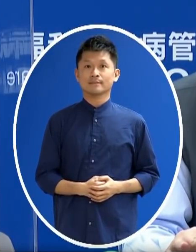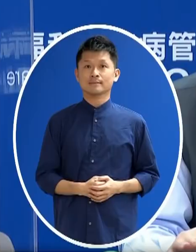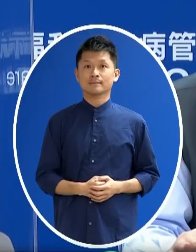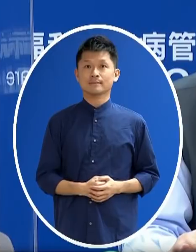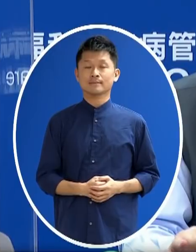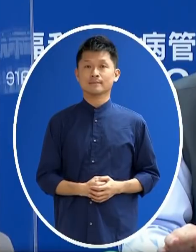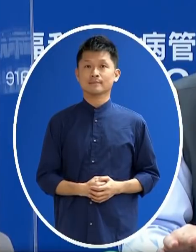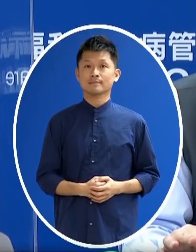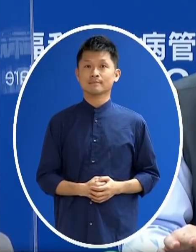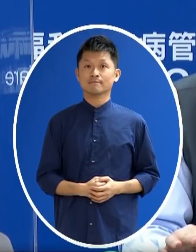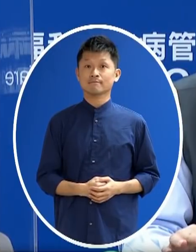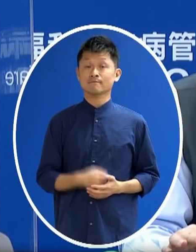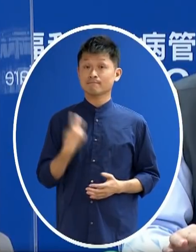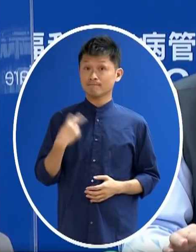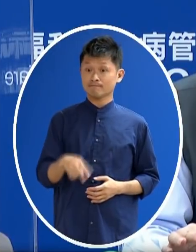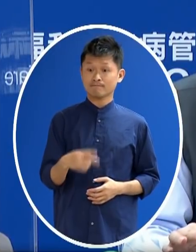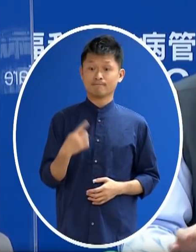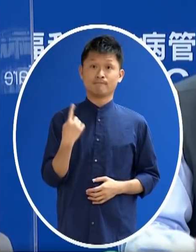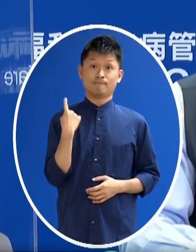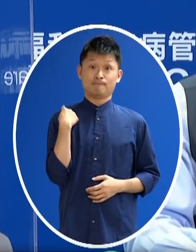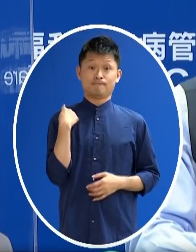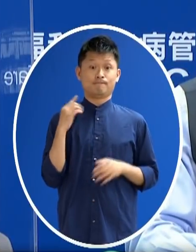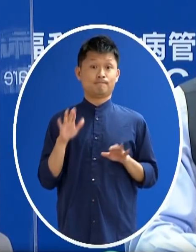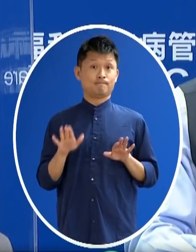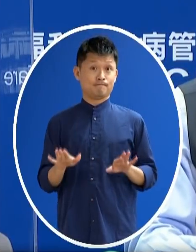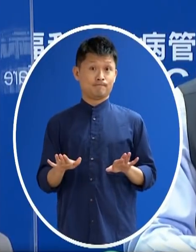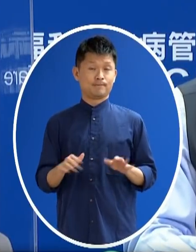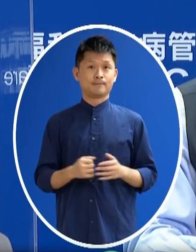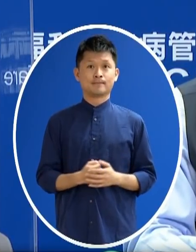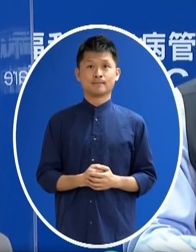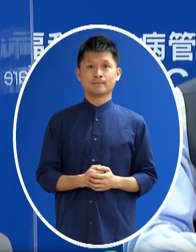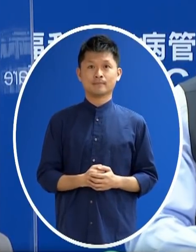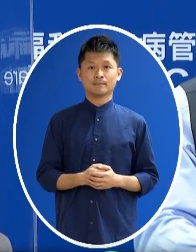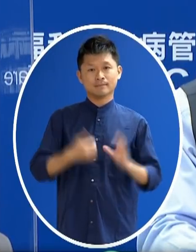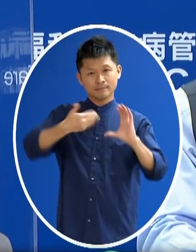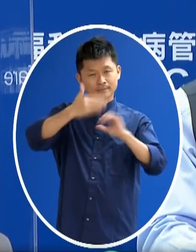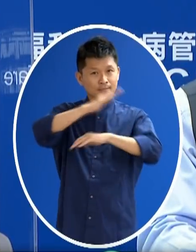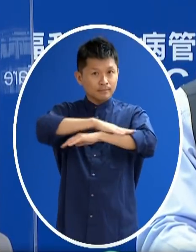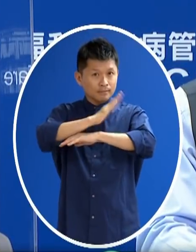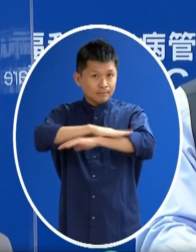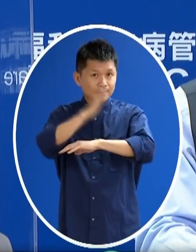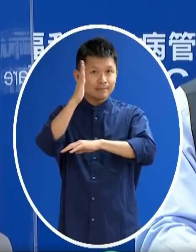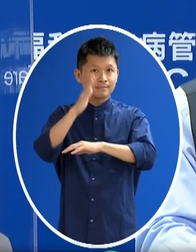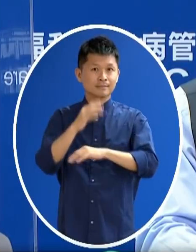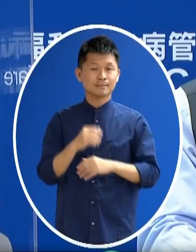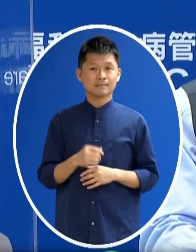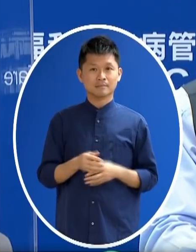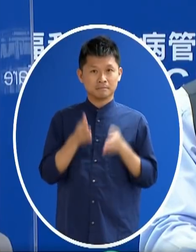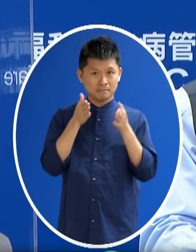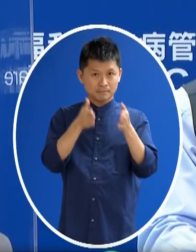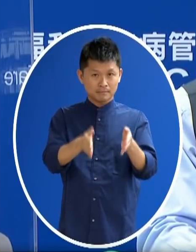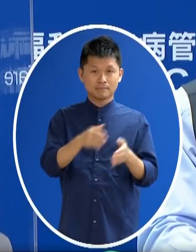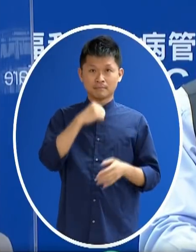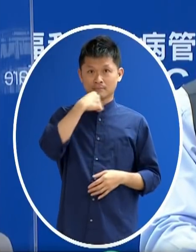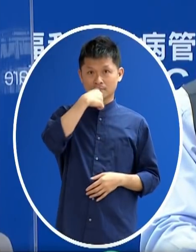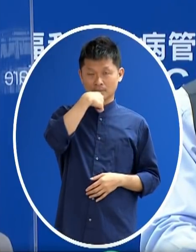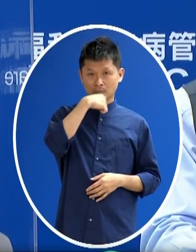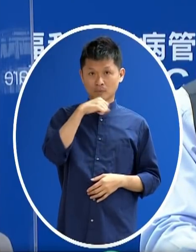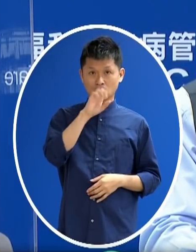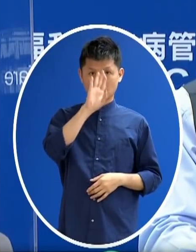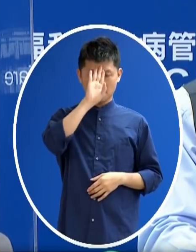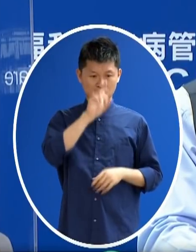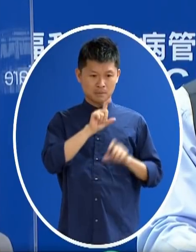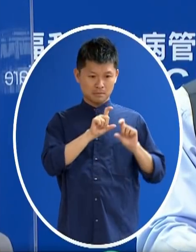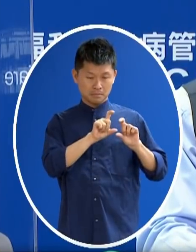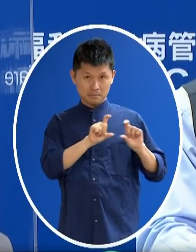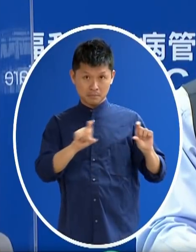好，当然这两天都有一些相关媒体对于这个国产疫苗的审查都非